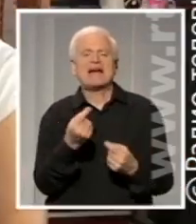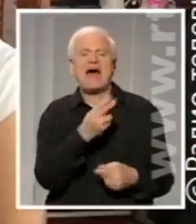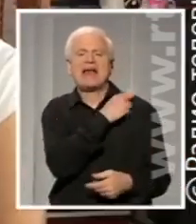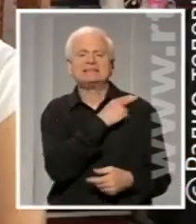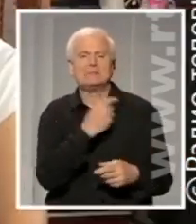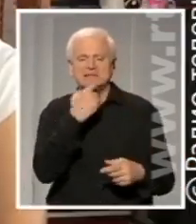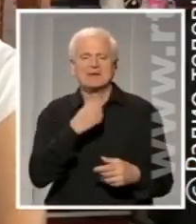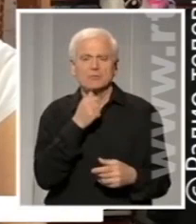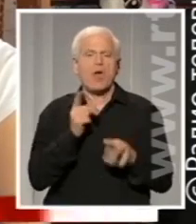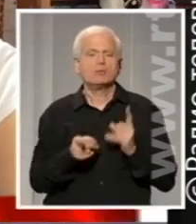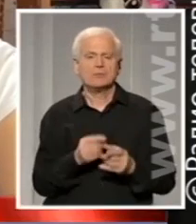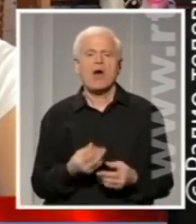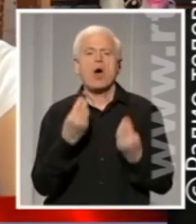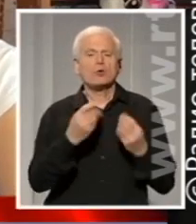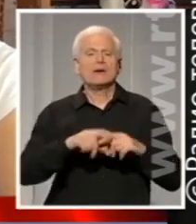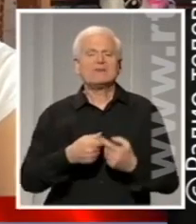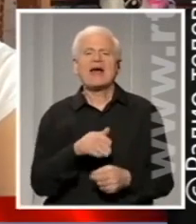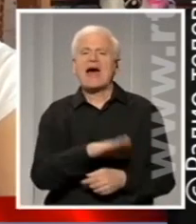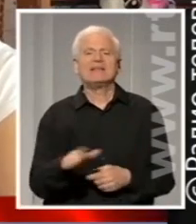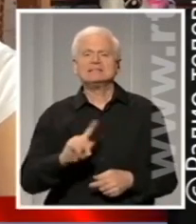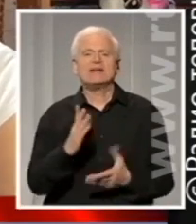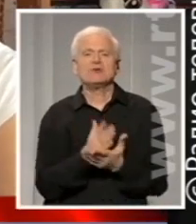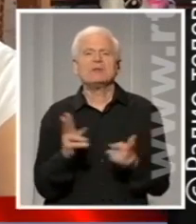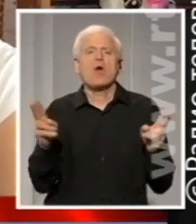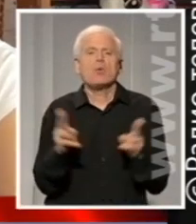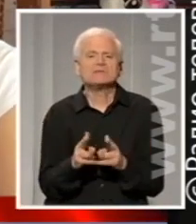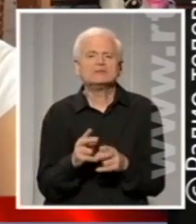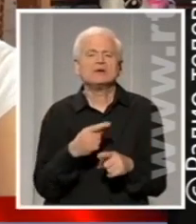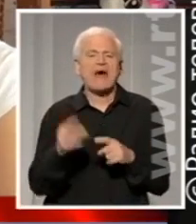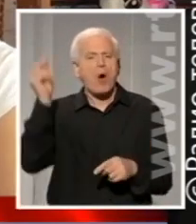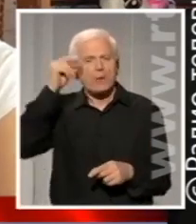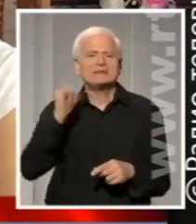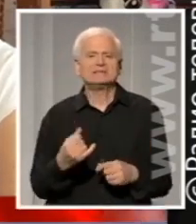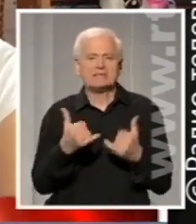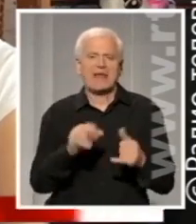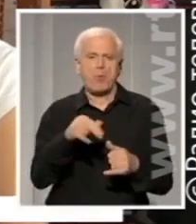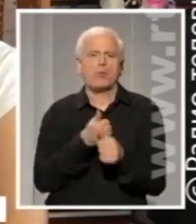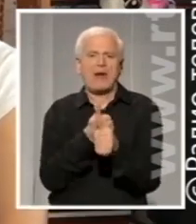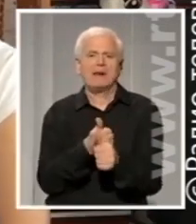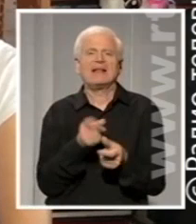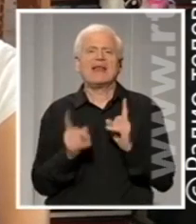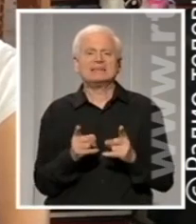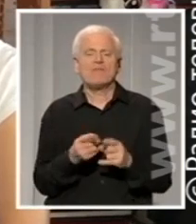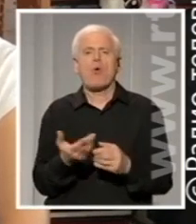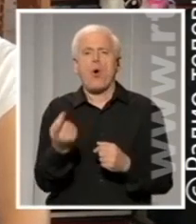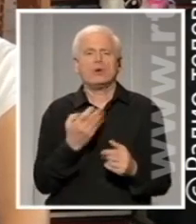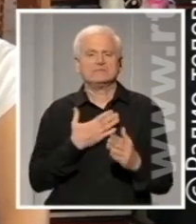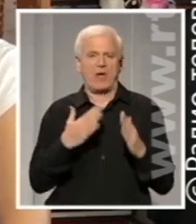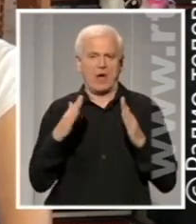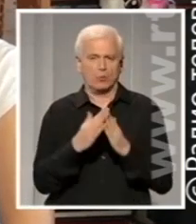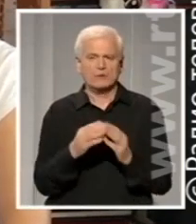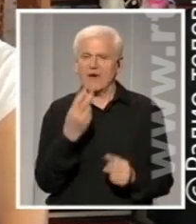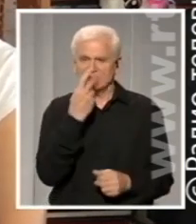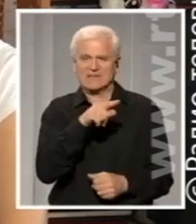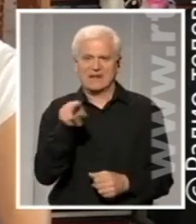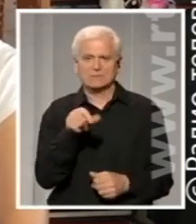Dobra je stvar, zato što deca neće biti uskraćena za obrazovanje, sada mogu da prate nastavu i od kuće. Evo, vidjeli